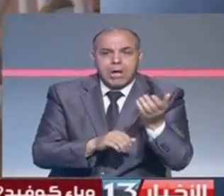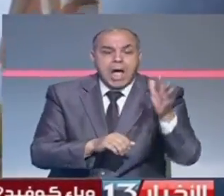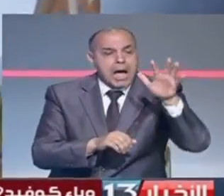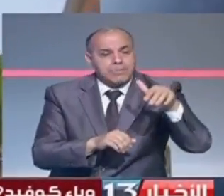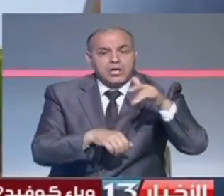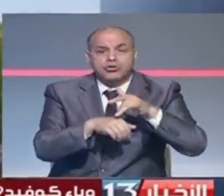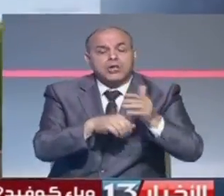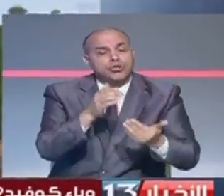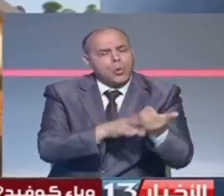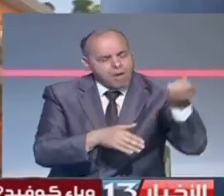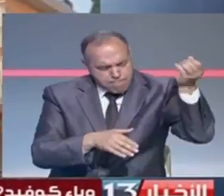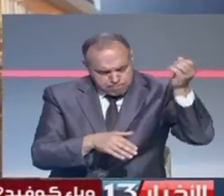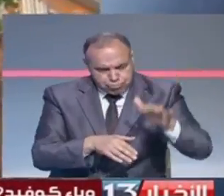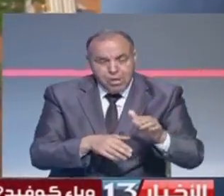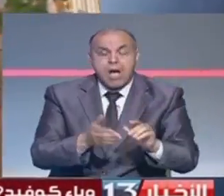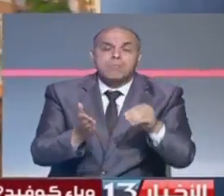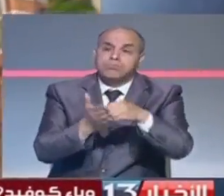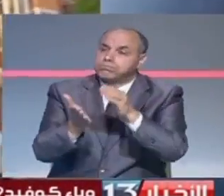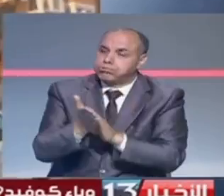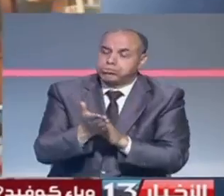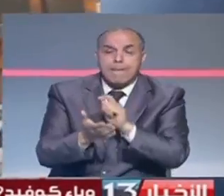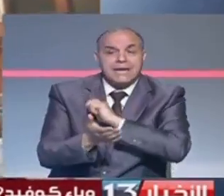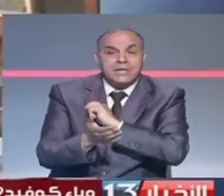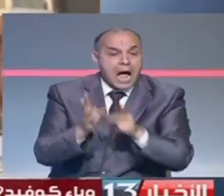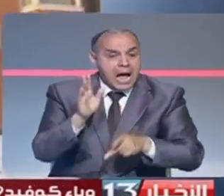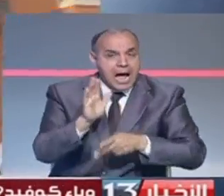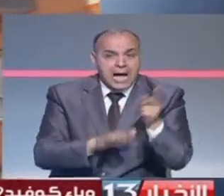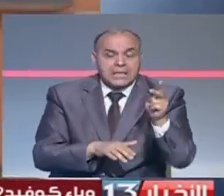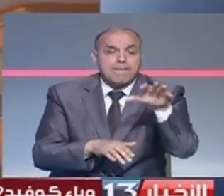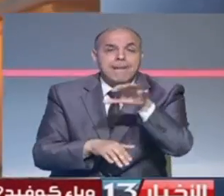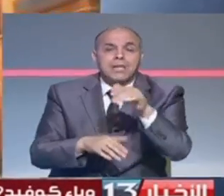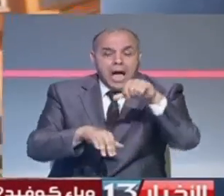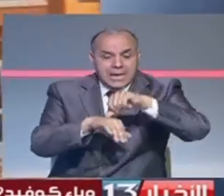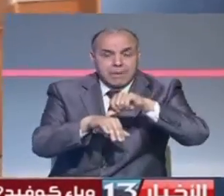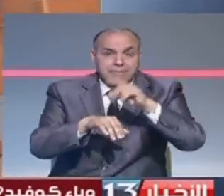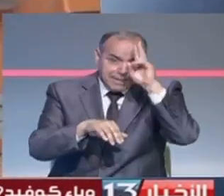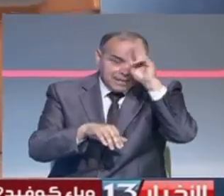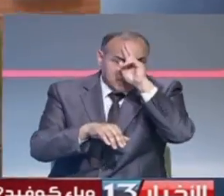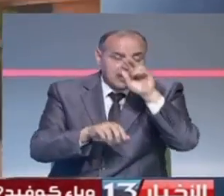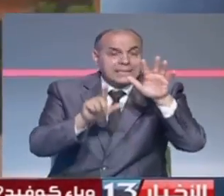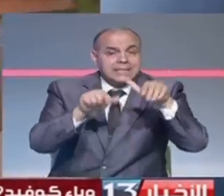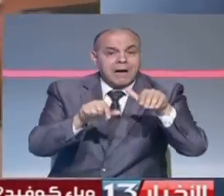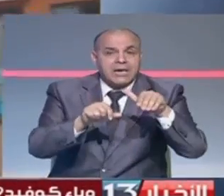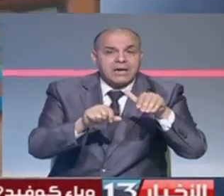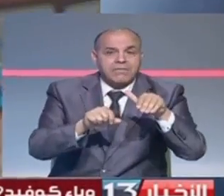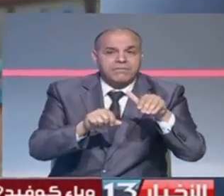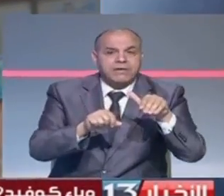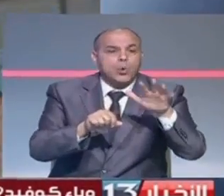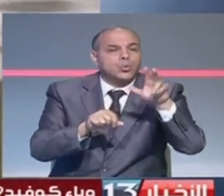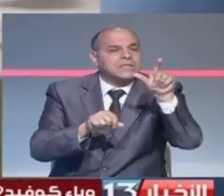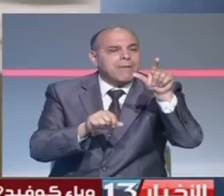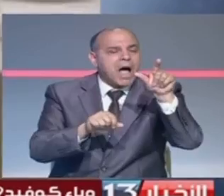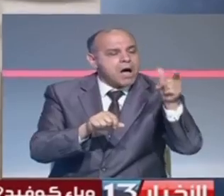الاف حاله جديده اليوم فيما سجلت مدريد اكثر المناطق المتضرره سبعه الاف وسبعه وفيات